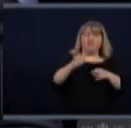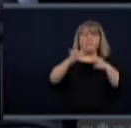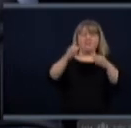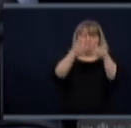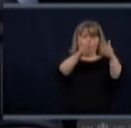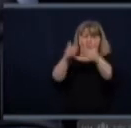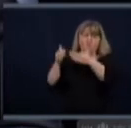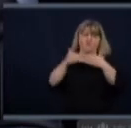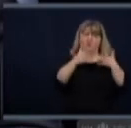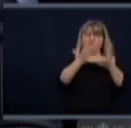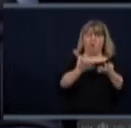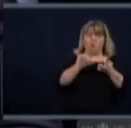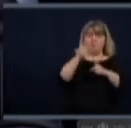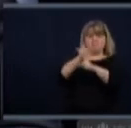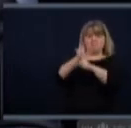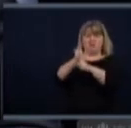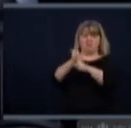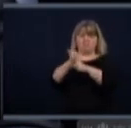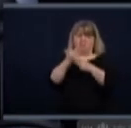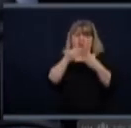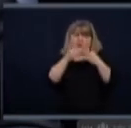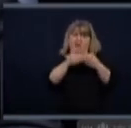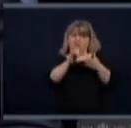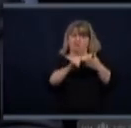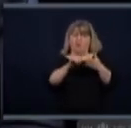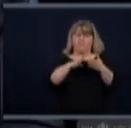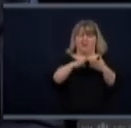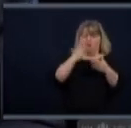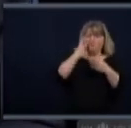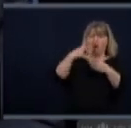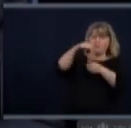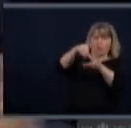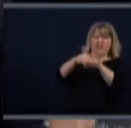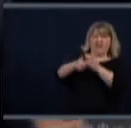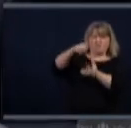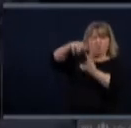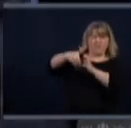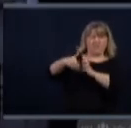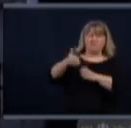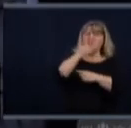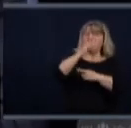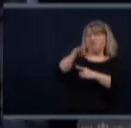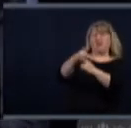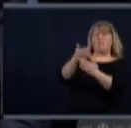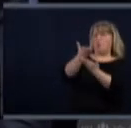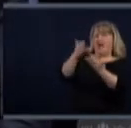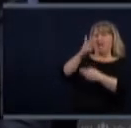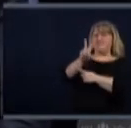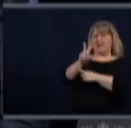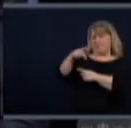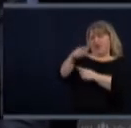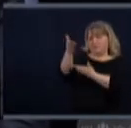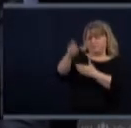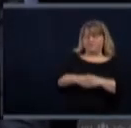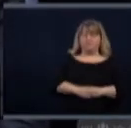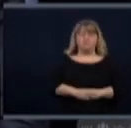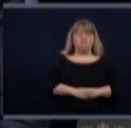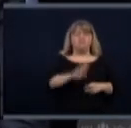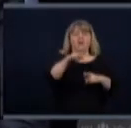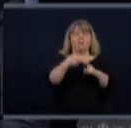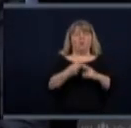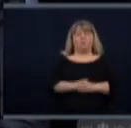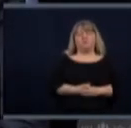Montréal est vraisemblablement plus complexe. Qu'est-ce que vous lui répondez aujourd'hui? Bien, c'est la science. Je pense que ce qu'on se